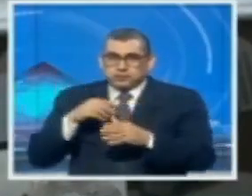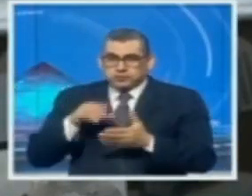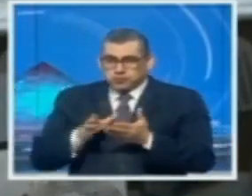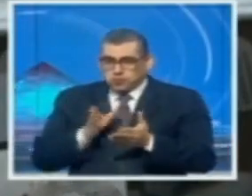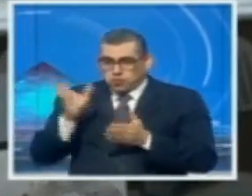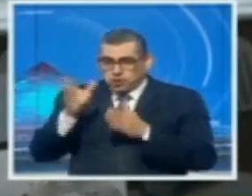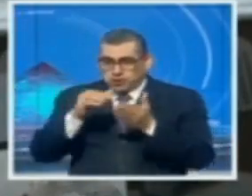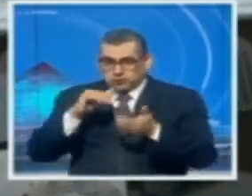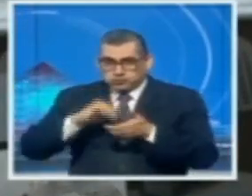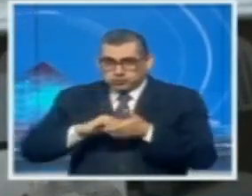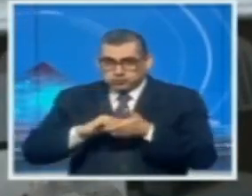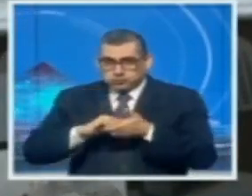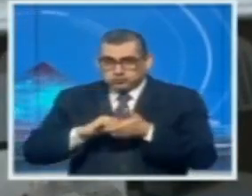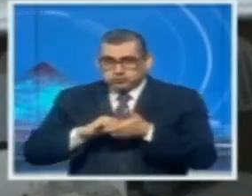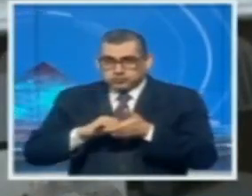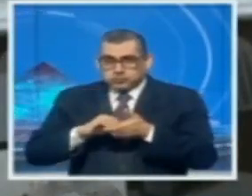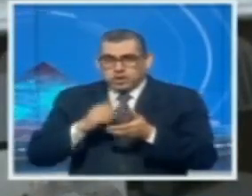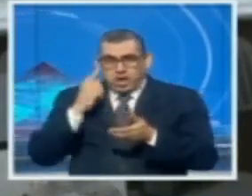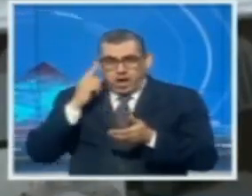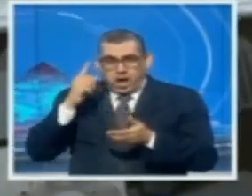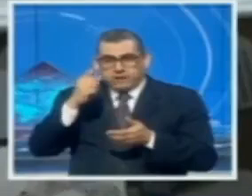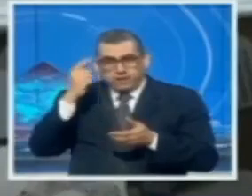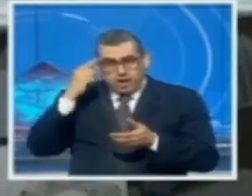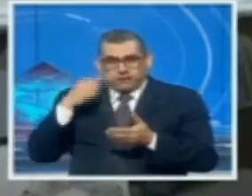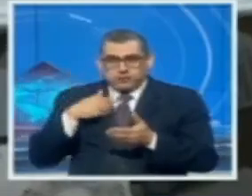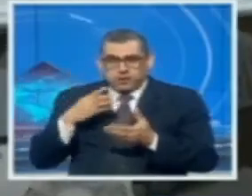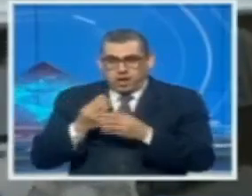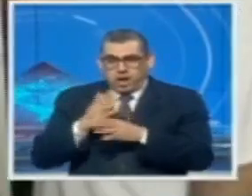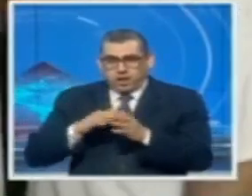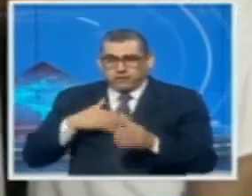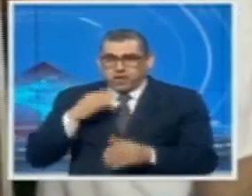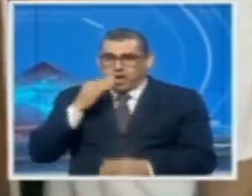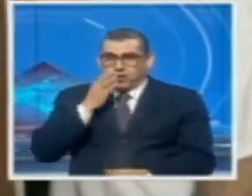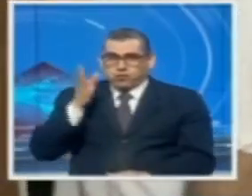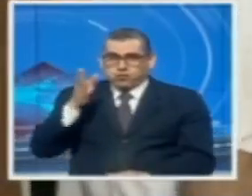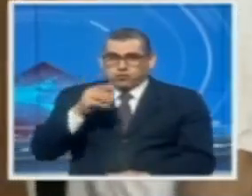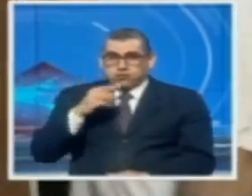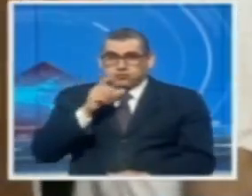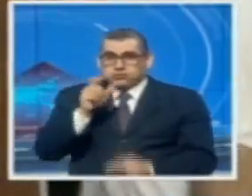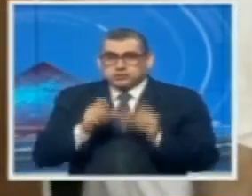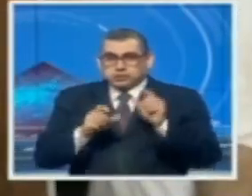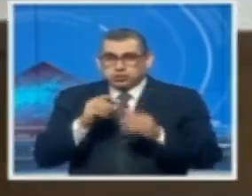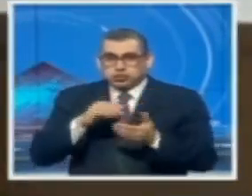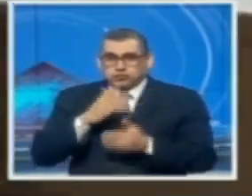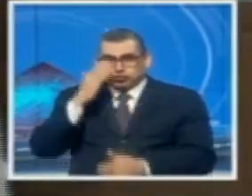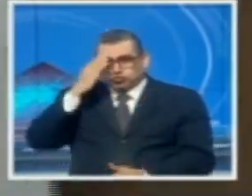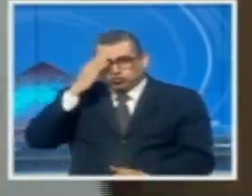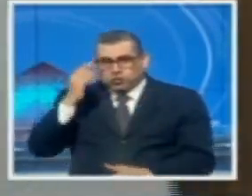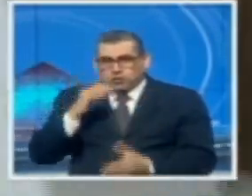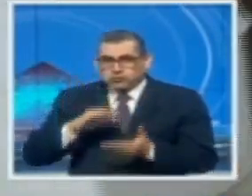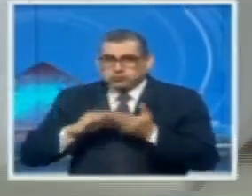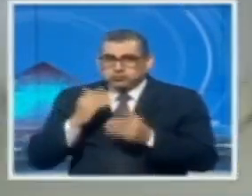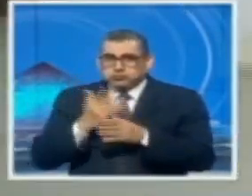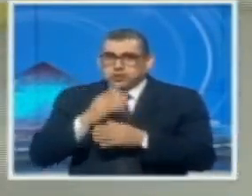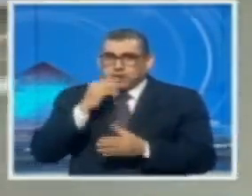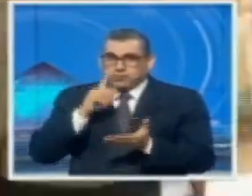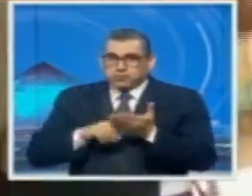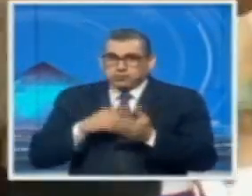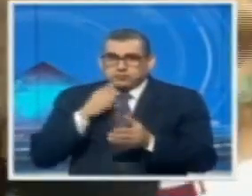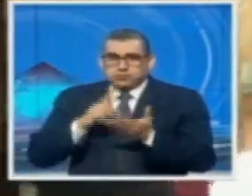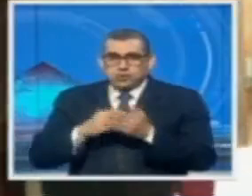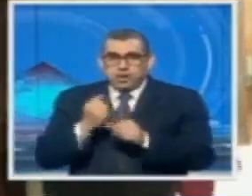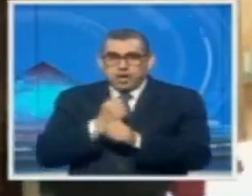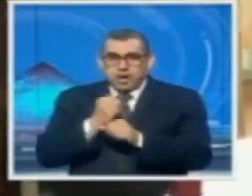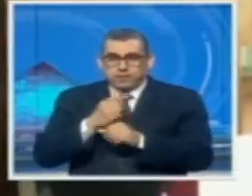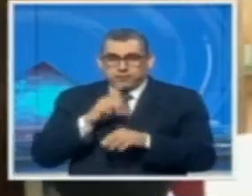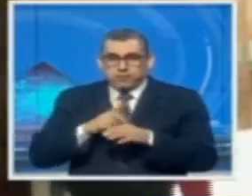تتوجه للاماكن ديت تبقى عندها علم بالموضوع الحمله. المواطنون اثنوا على تلك الحمله لحمايه فلذات اكبادهم من